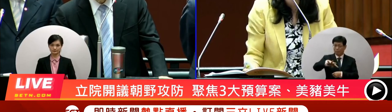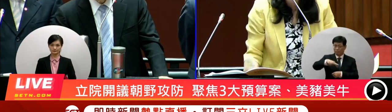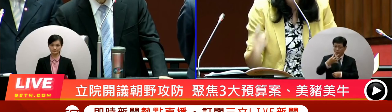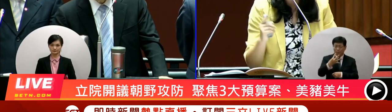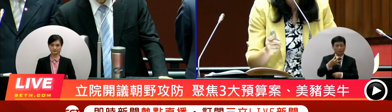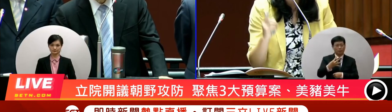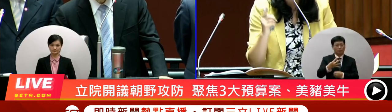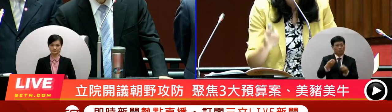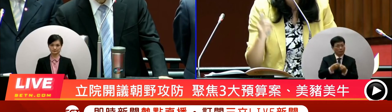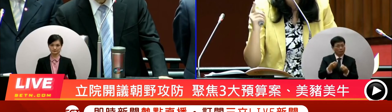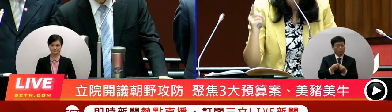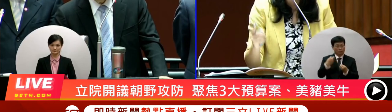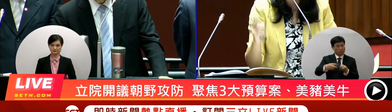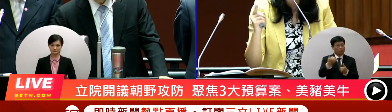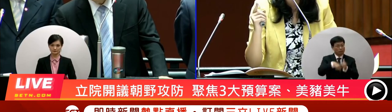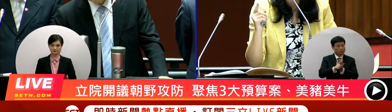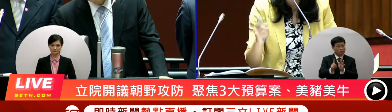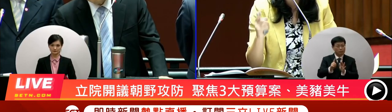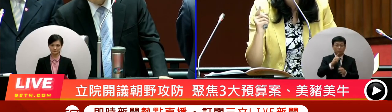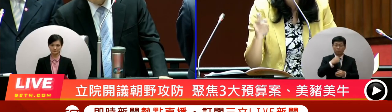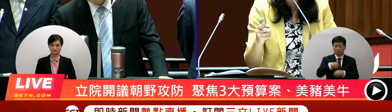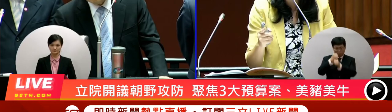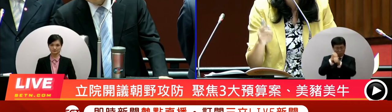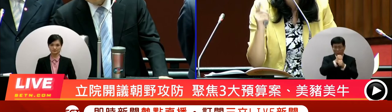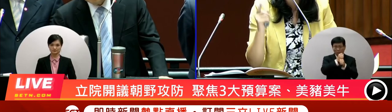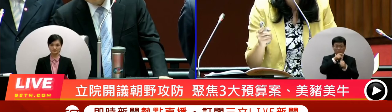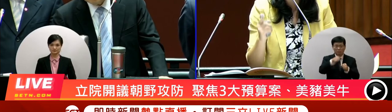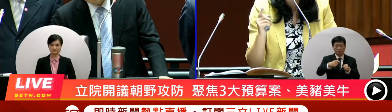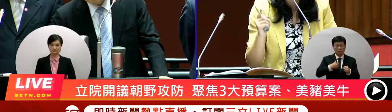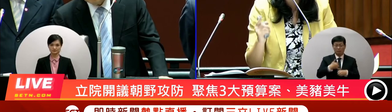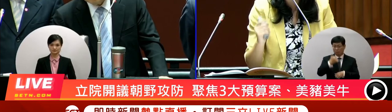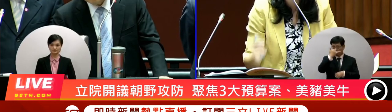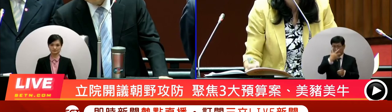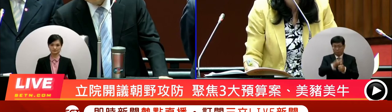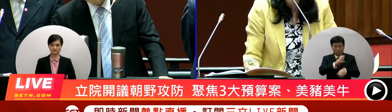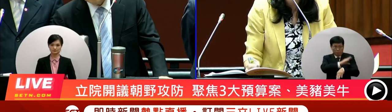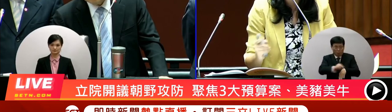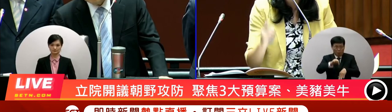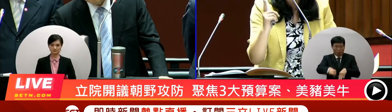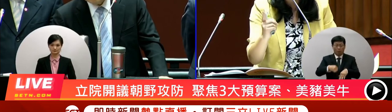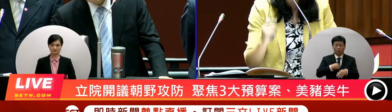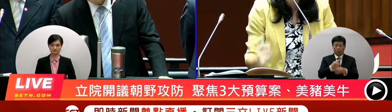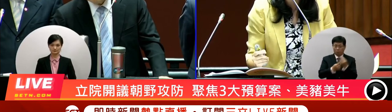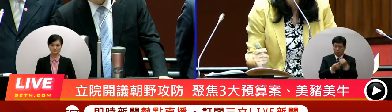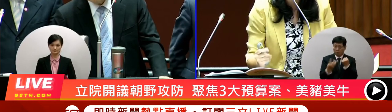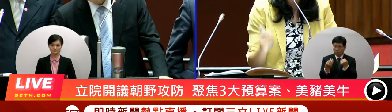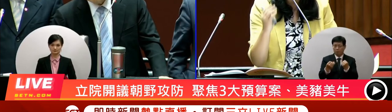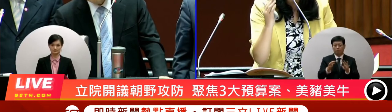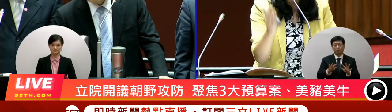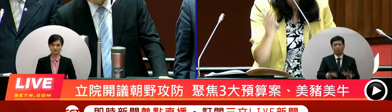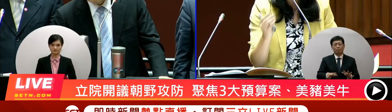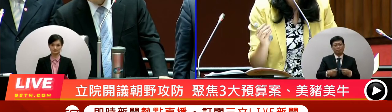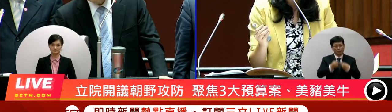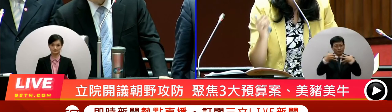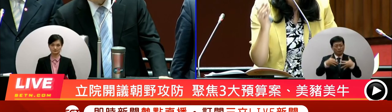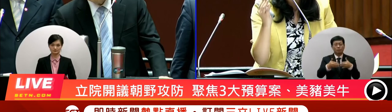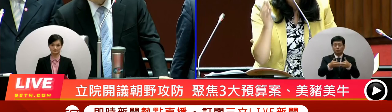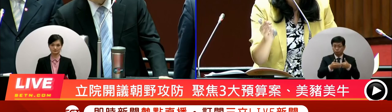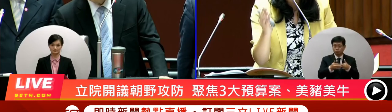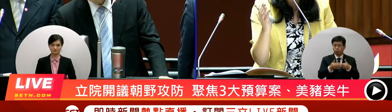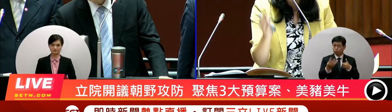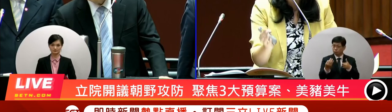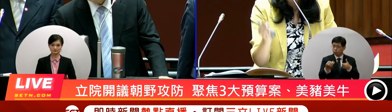1625400次，同时这也代表是我们在检验莱克多巴胺试剂的需求量。我想第一个问题是需求量，我